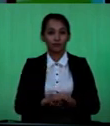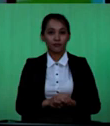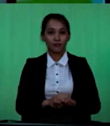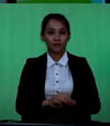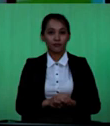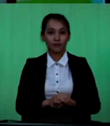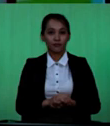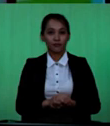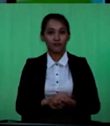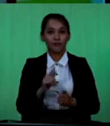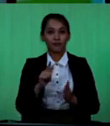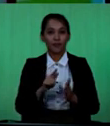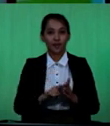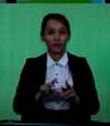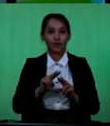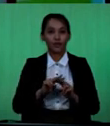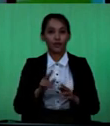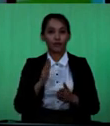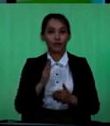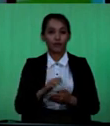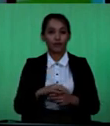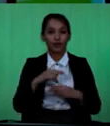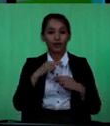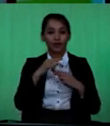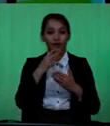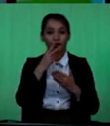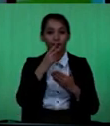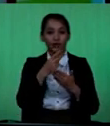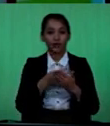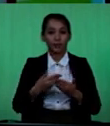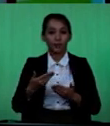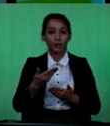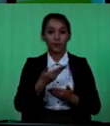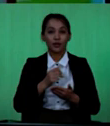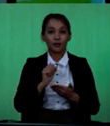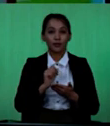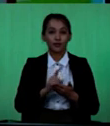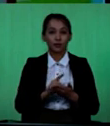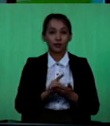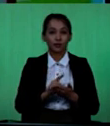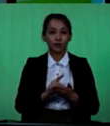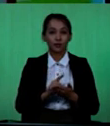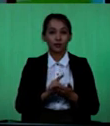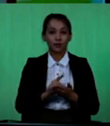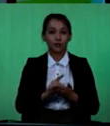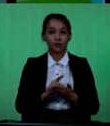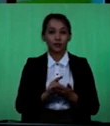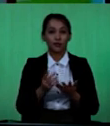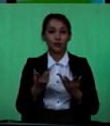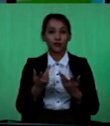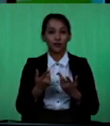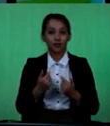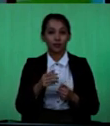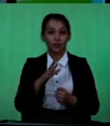yig'indisi 70 ga teng. Qarangki, biz bu misolni yecha